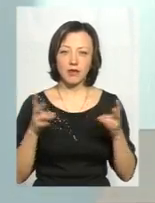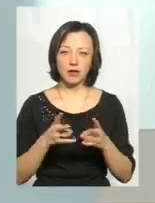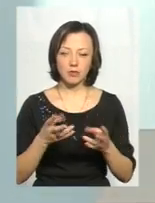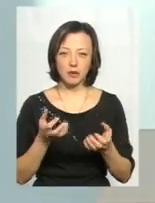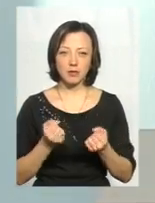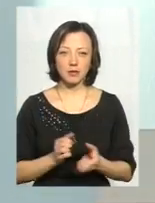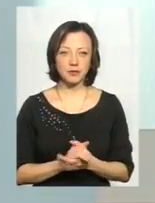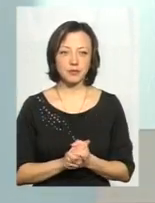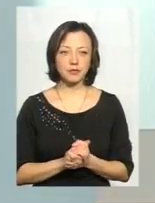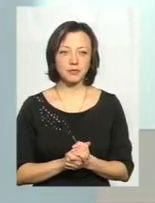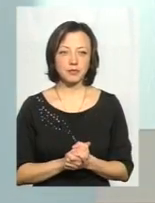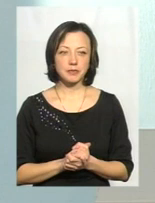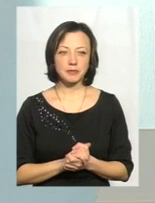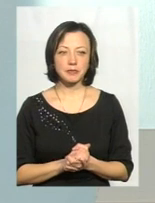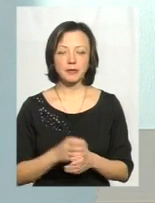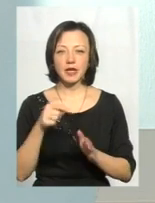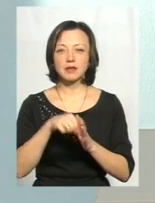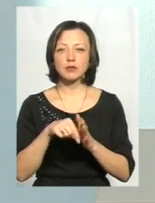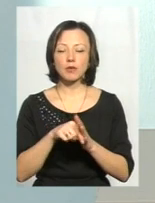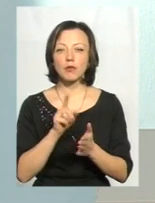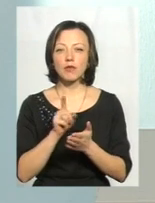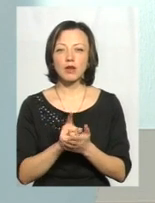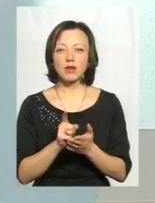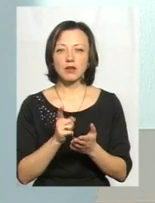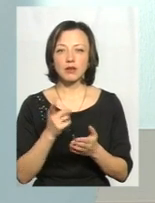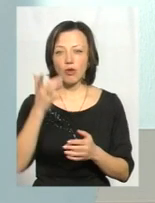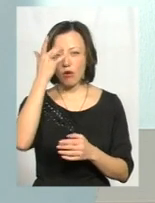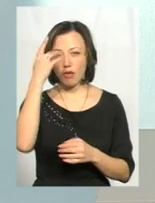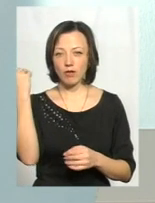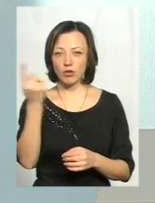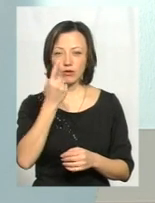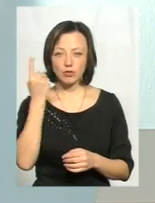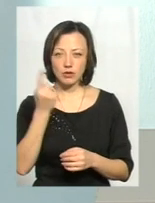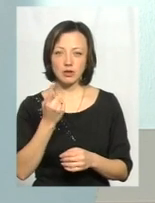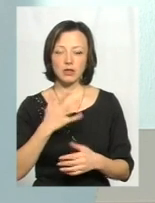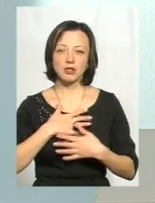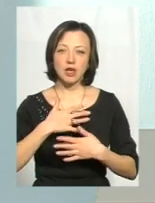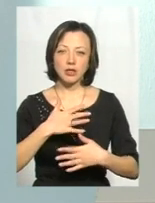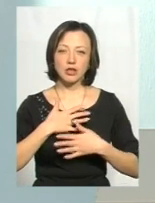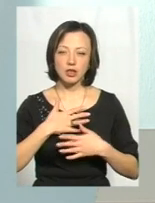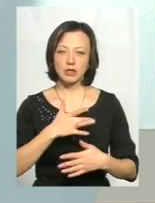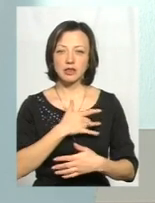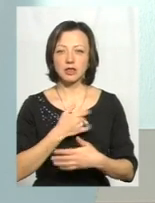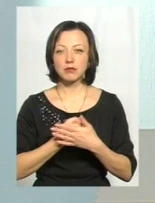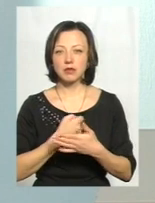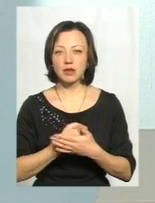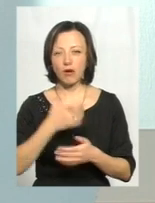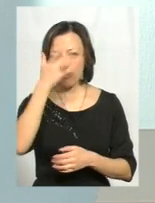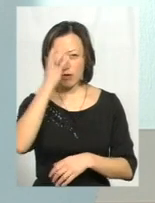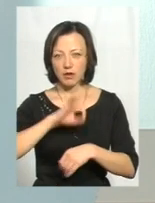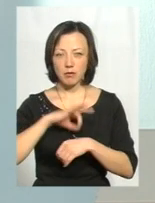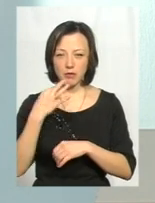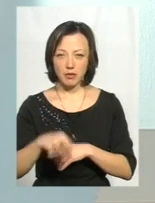приймати. Ну, такі симптоми повинні насторожити, як головокружіння, задишка, серцебиття, головний